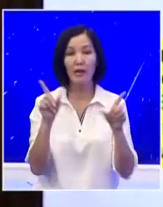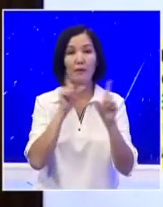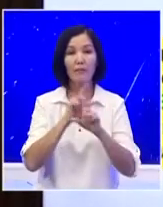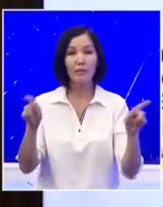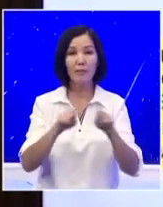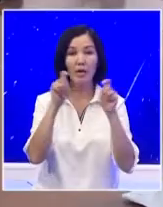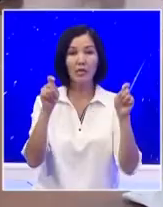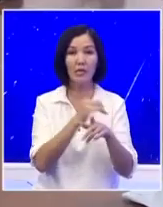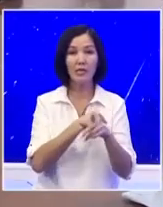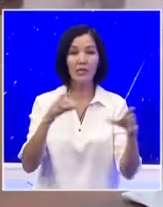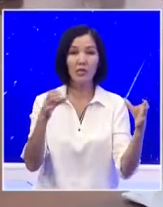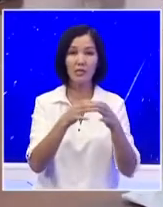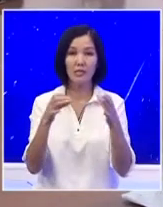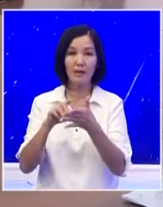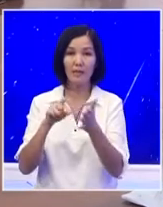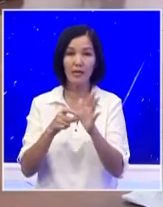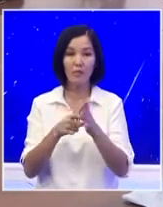ашылған кезекші сыныптар бойынша бүгінге